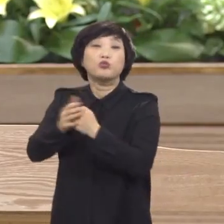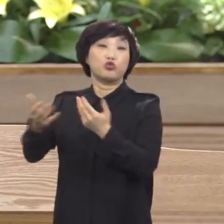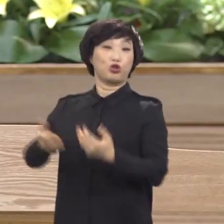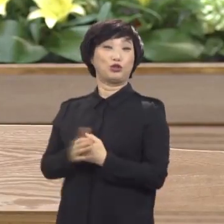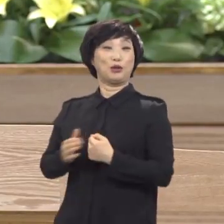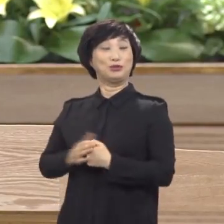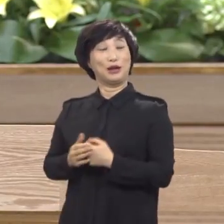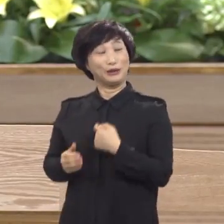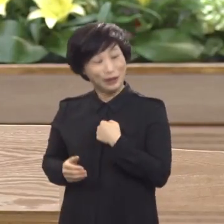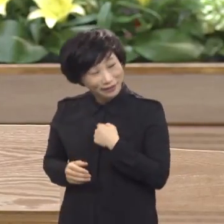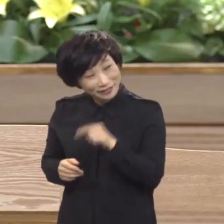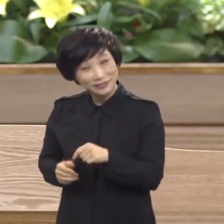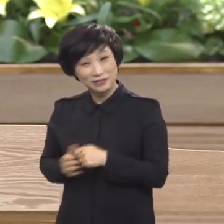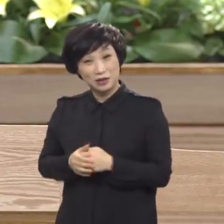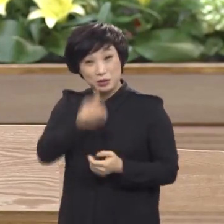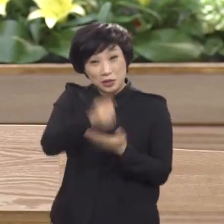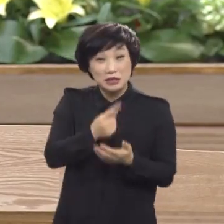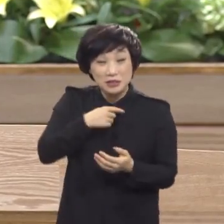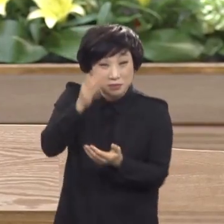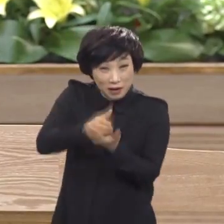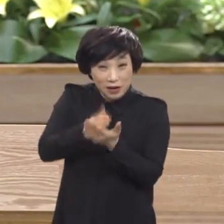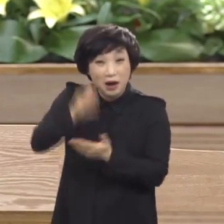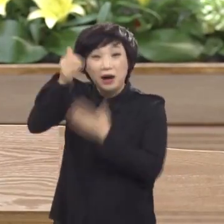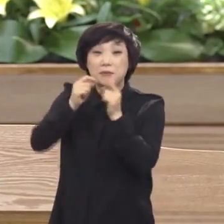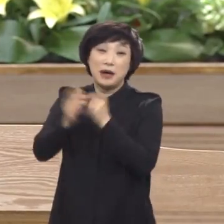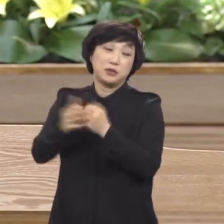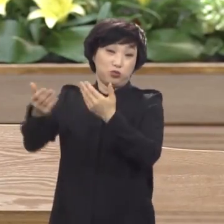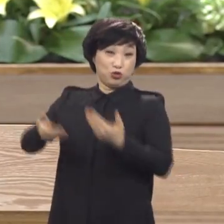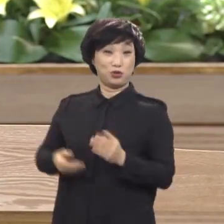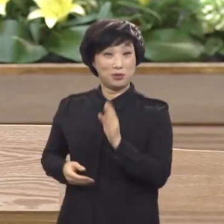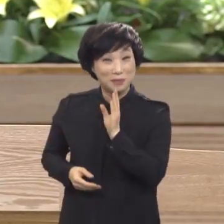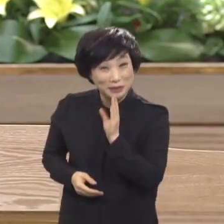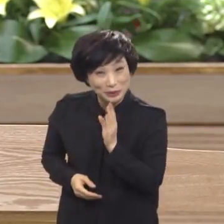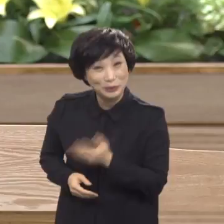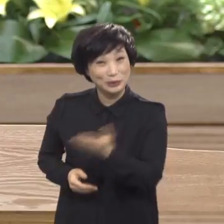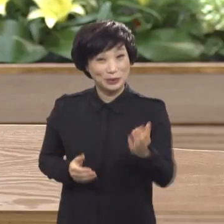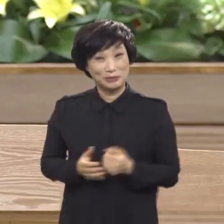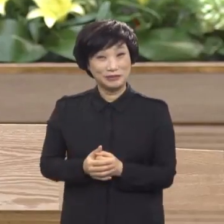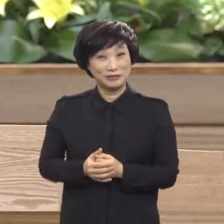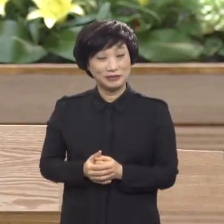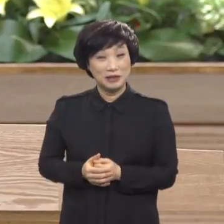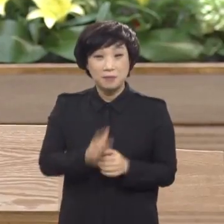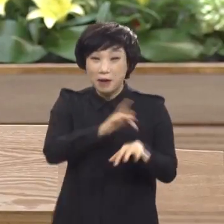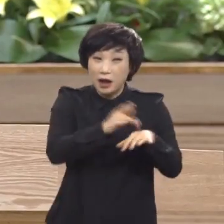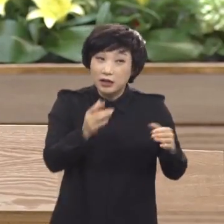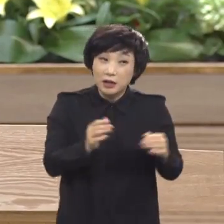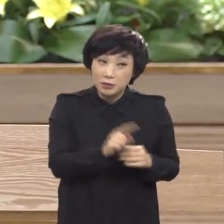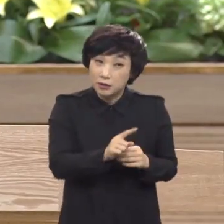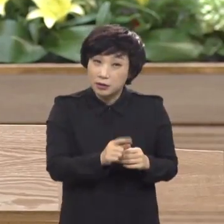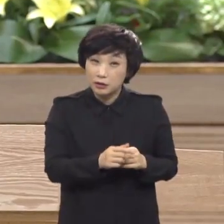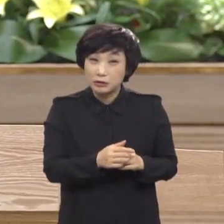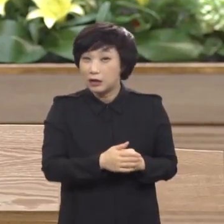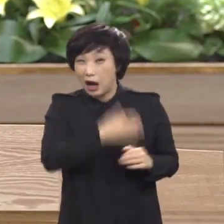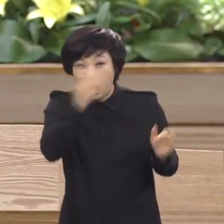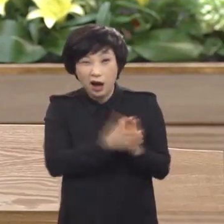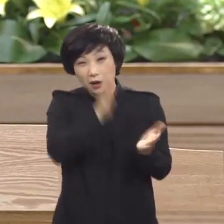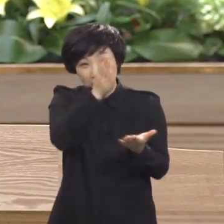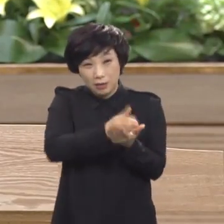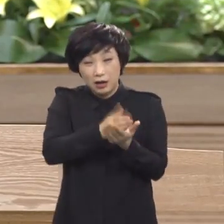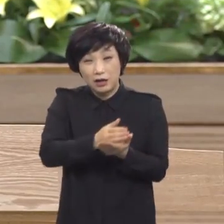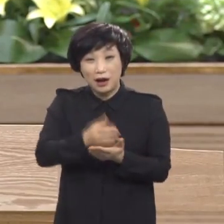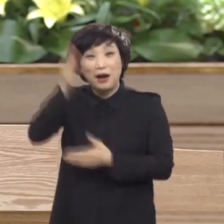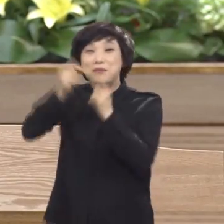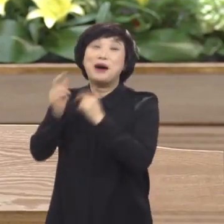하나님 말씀이요, 죄짓지 말라고 주신 말씀이 하나님 말씀이요, 마귀 말 듣지 말라고 주신 말씀이